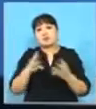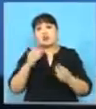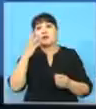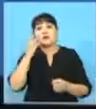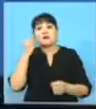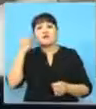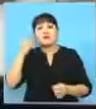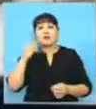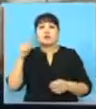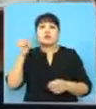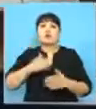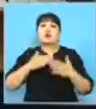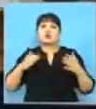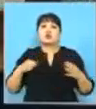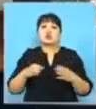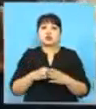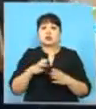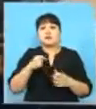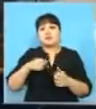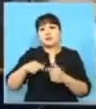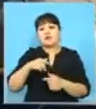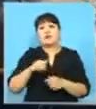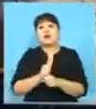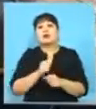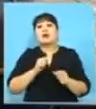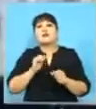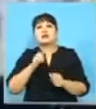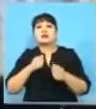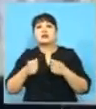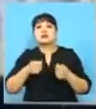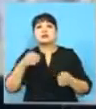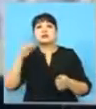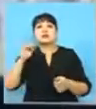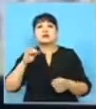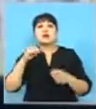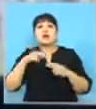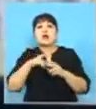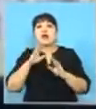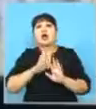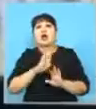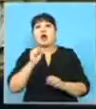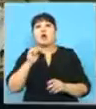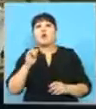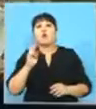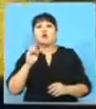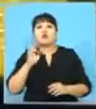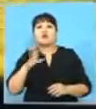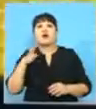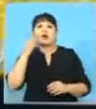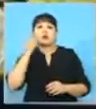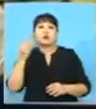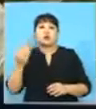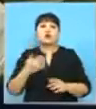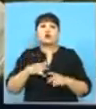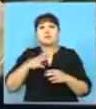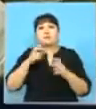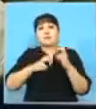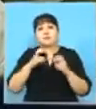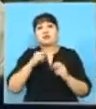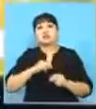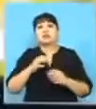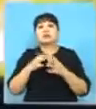Алматы в Актюбе прибыла большая делегация предпринимателей во главе с заместителем акима южной столицы Ирланом Аукеновым. Они ознакомились с работой предприятий в